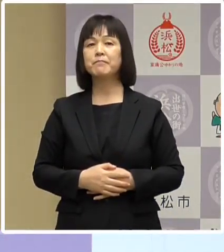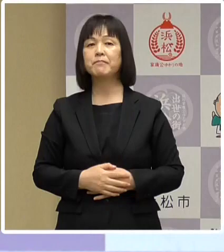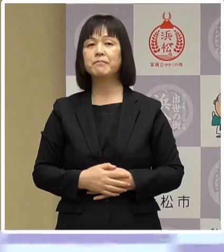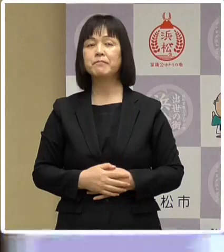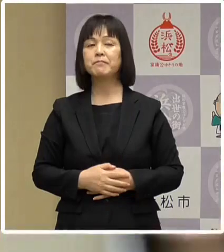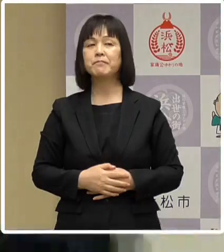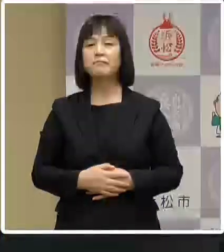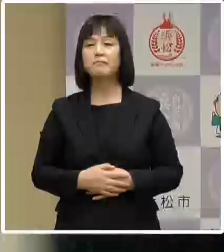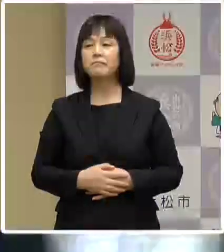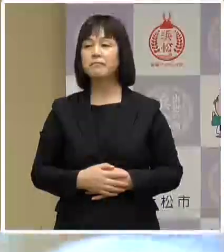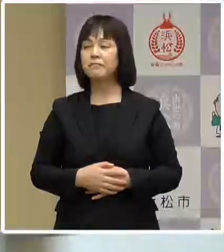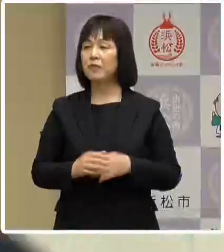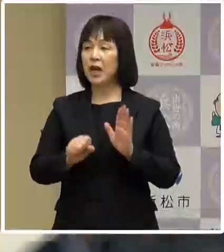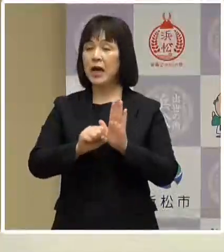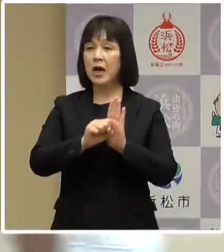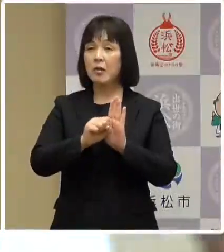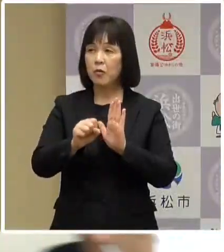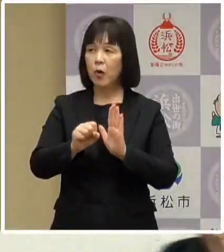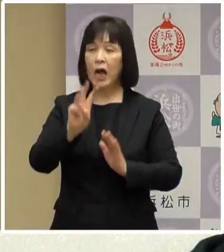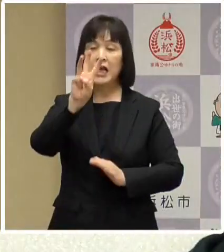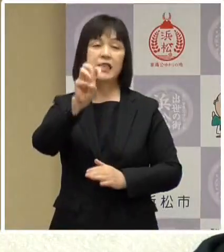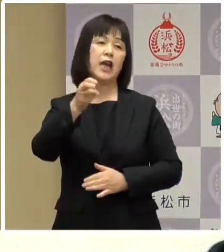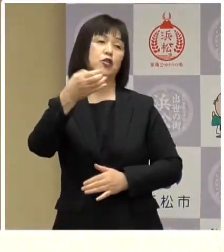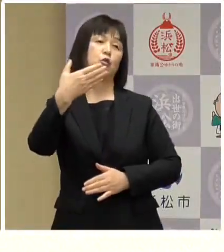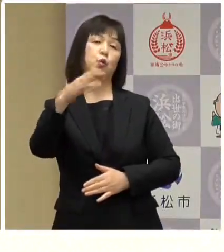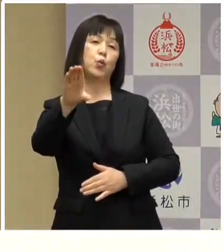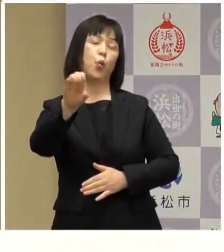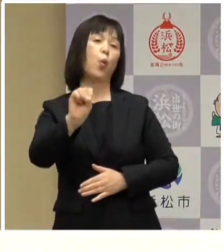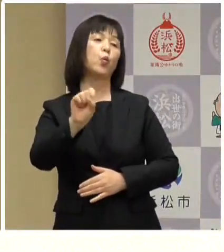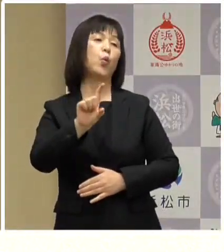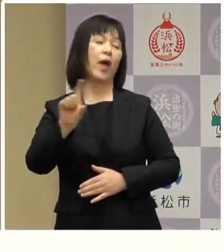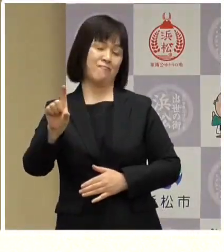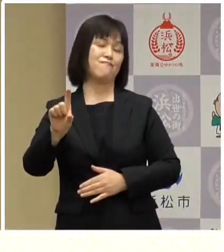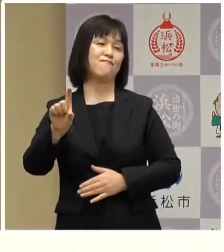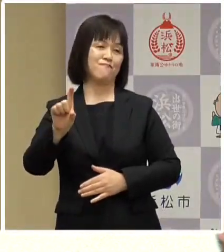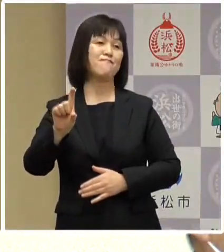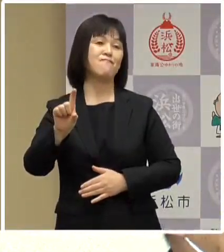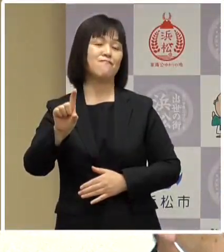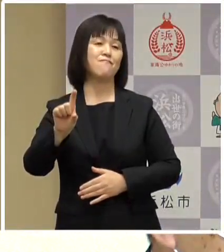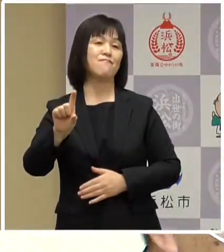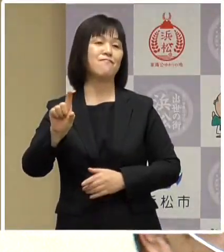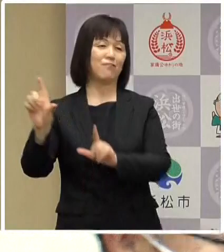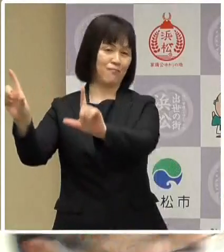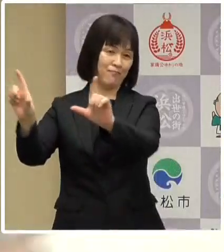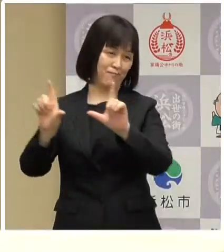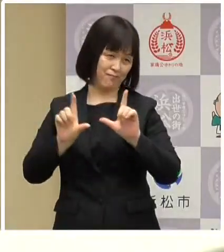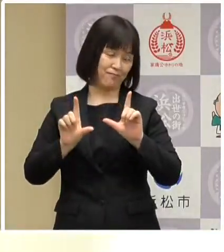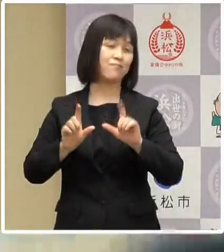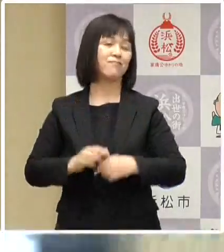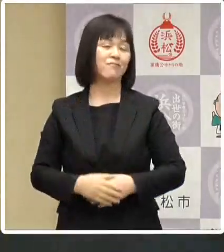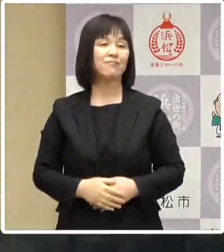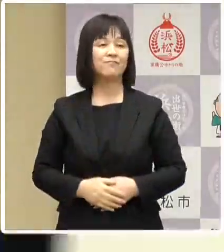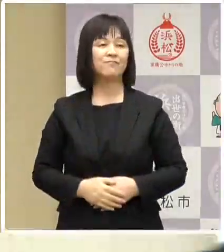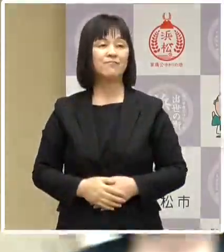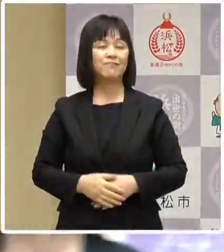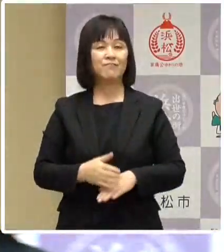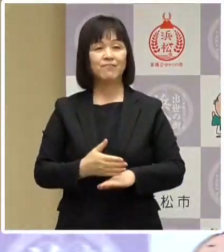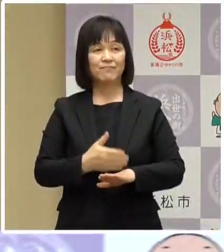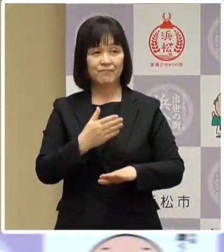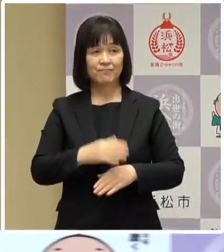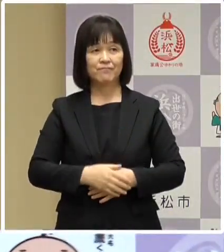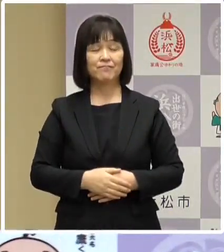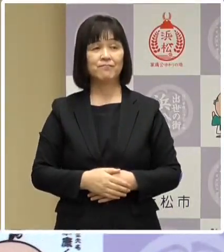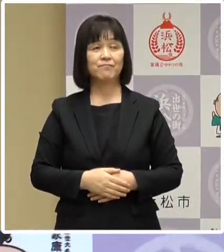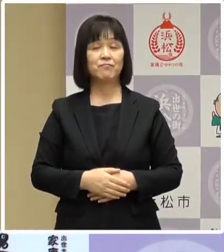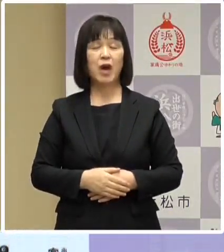経済波及効果が39億円だったということです。 ありがとうございます。浜松さんと